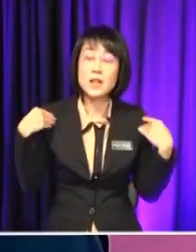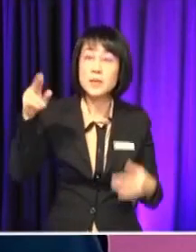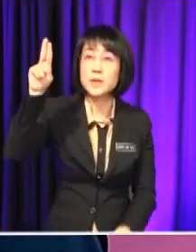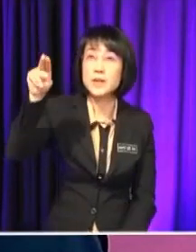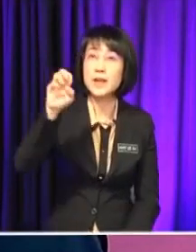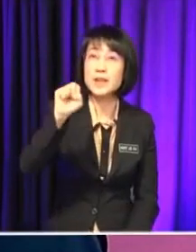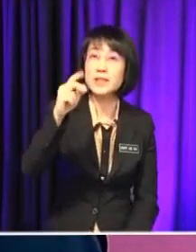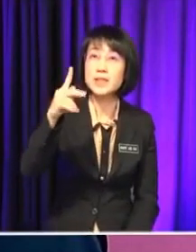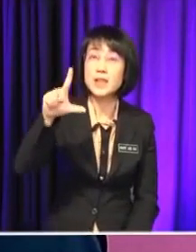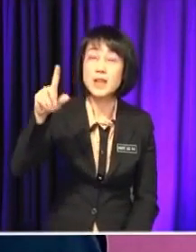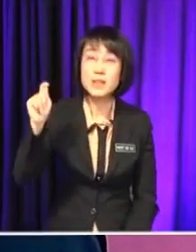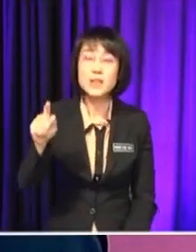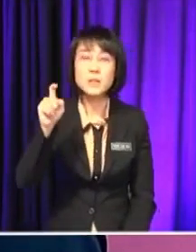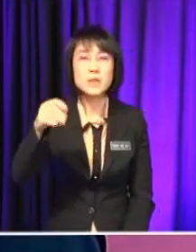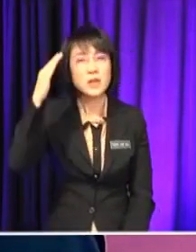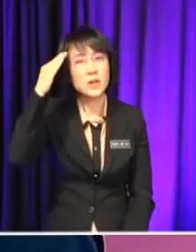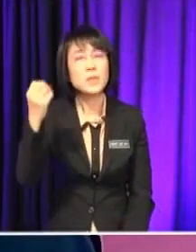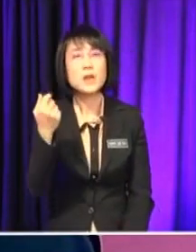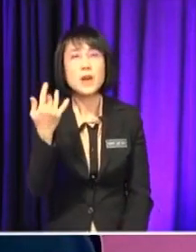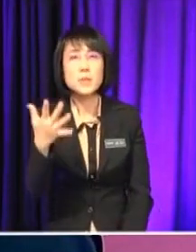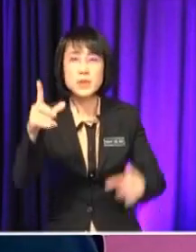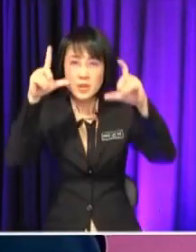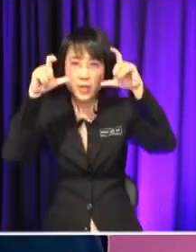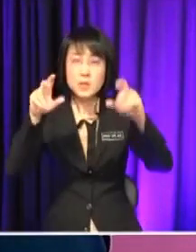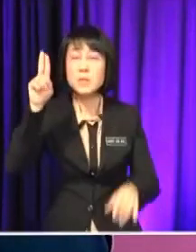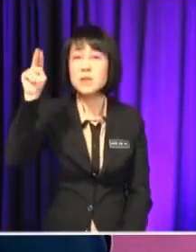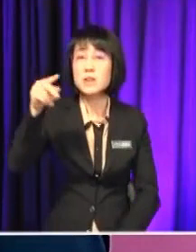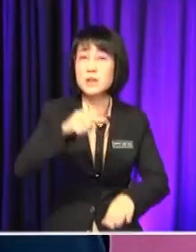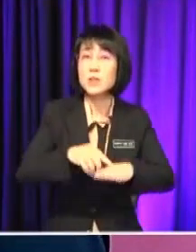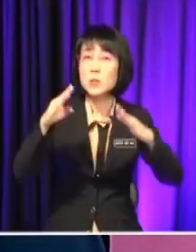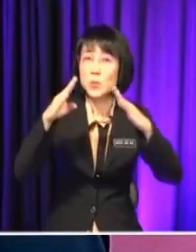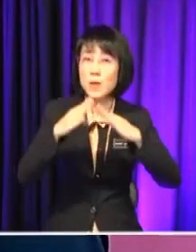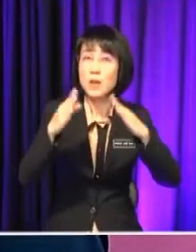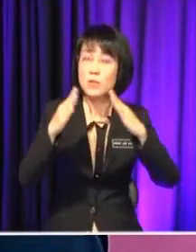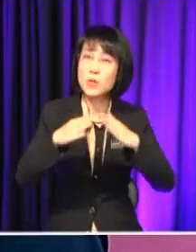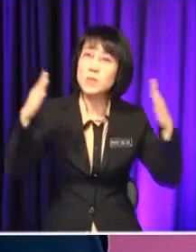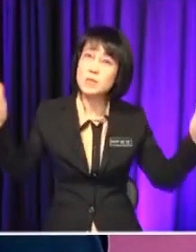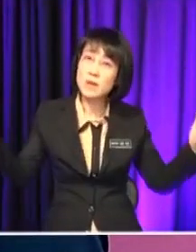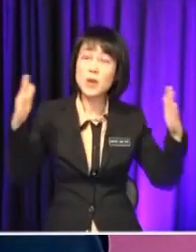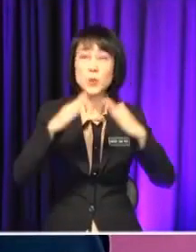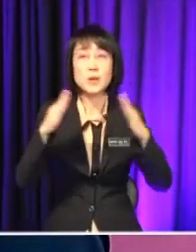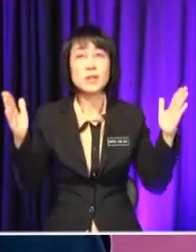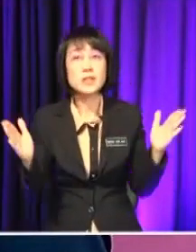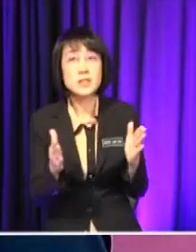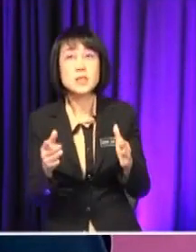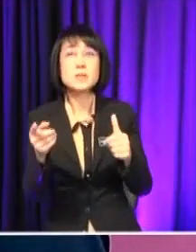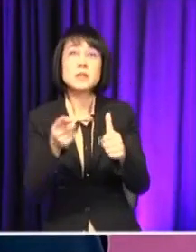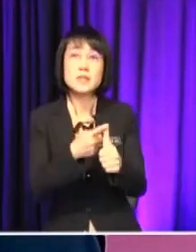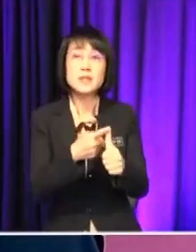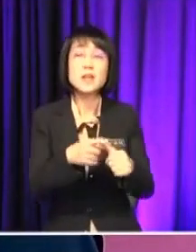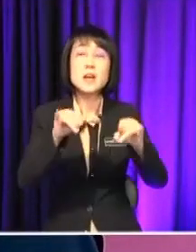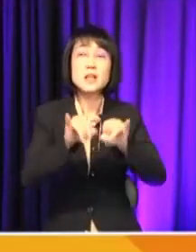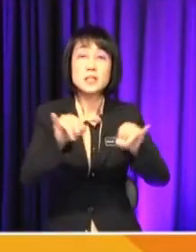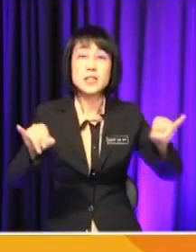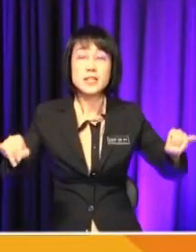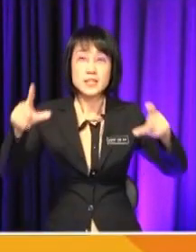sqlt kita tahu berapa banyak kita tidak pasang ke rumah kan Kalau rumah kita besar yang pertama sekali jenis